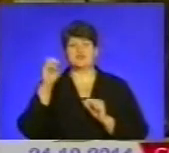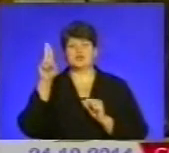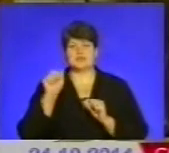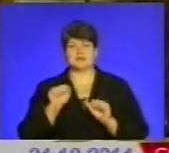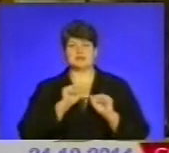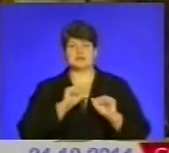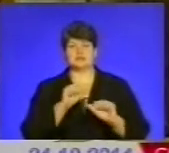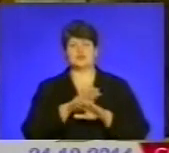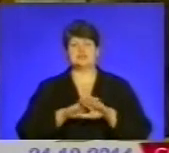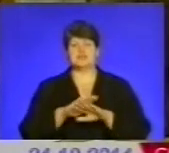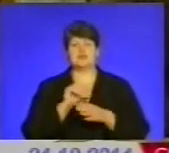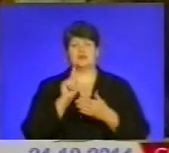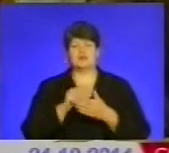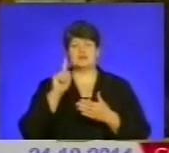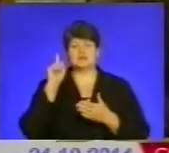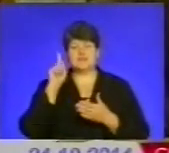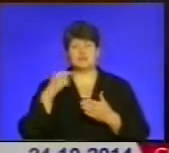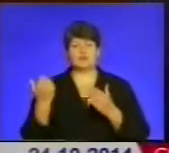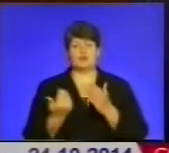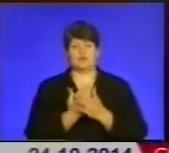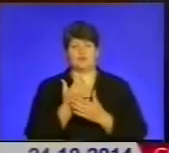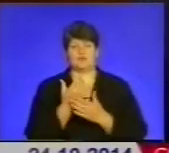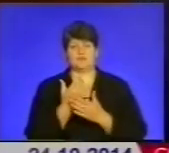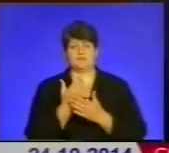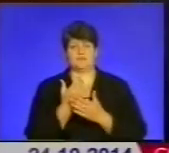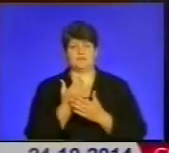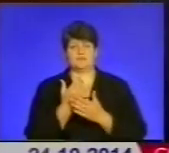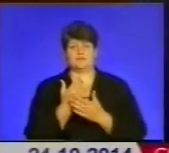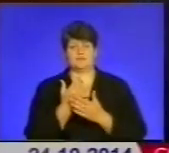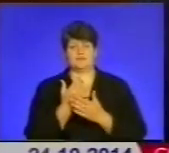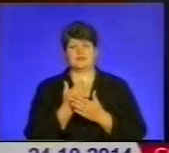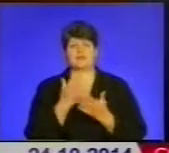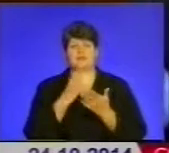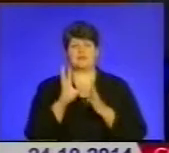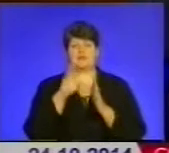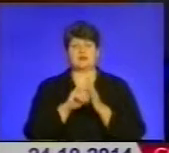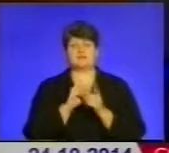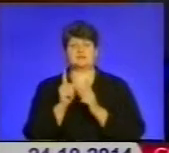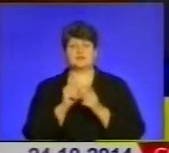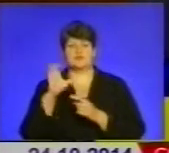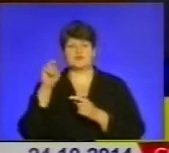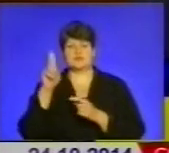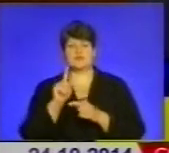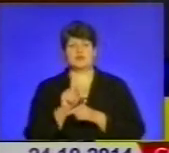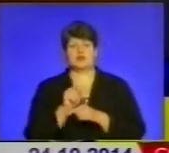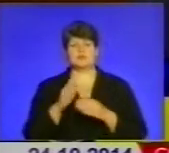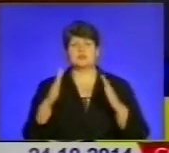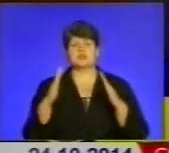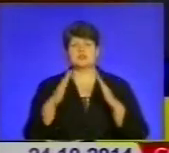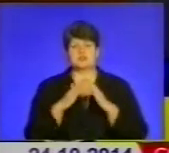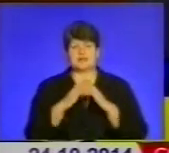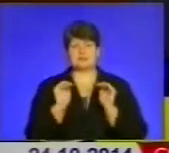захисту населення, повинні знати про нововведення. Введені зміни в соціальні норми житла,